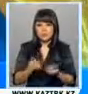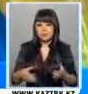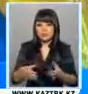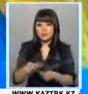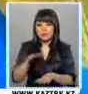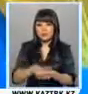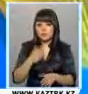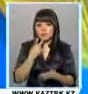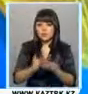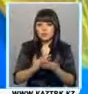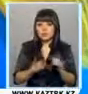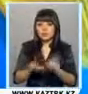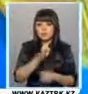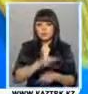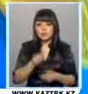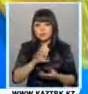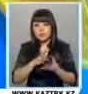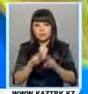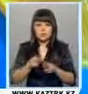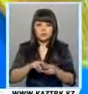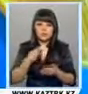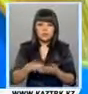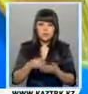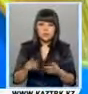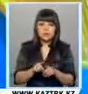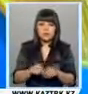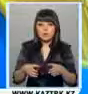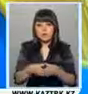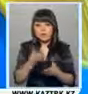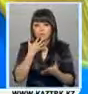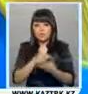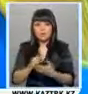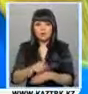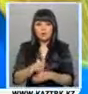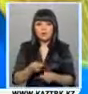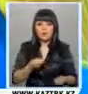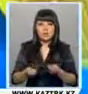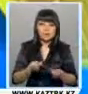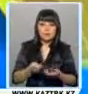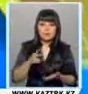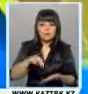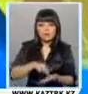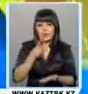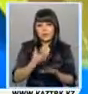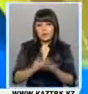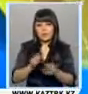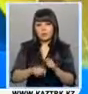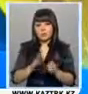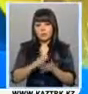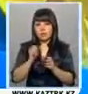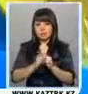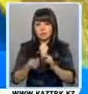қор меншікті капитал көлемі жағынан басқа зейнетақы қорлары арасында көш бастап келеді. Ал салымшылардың қаржыларын сақтап көбейту